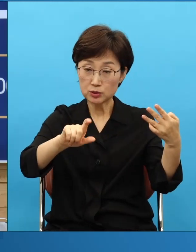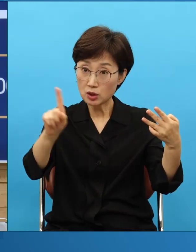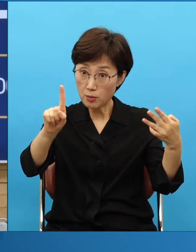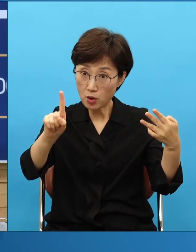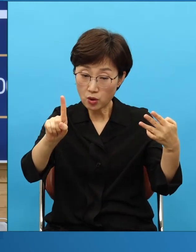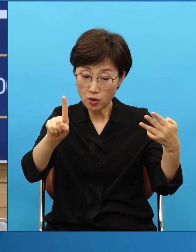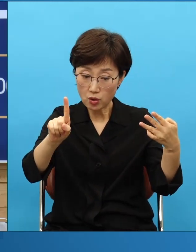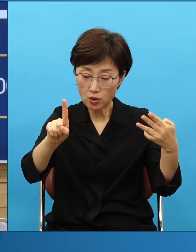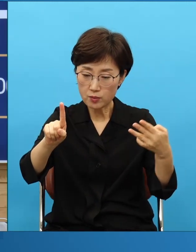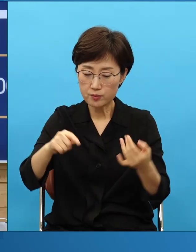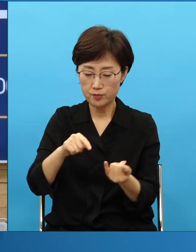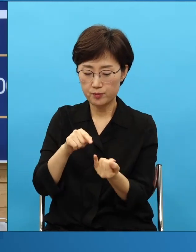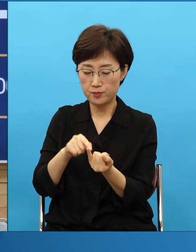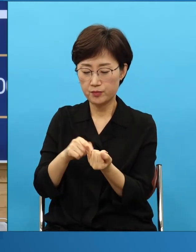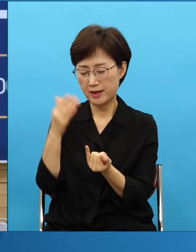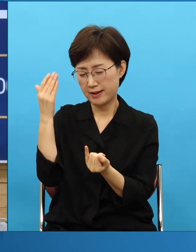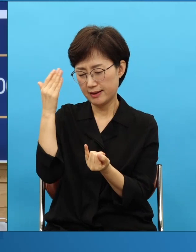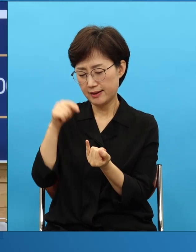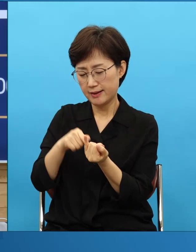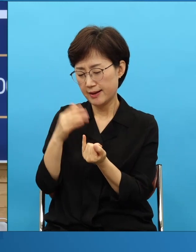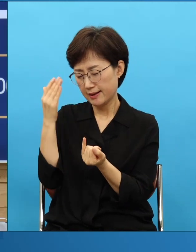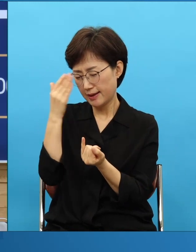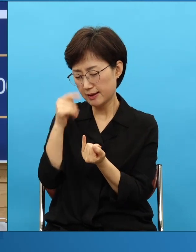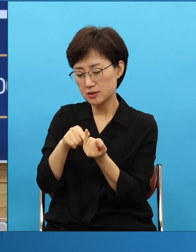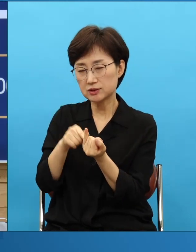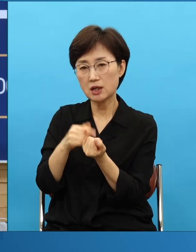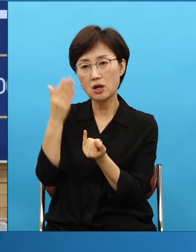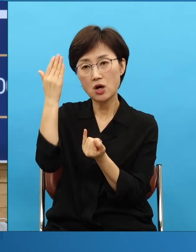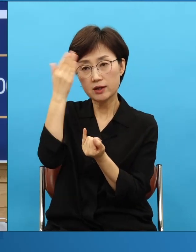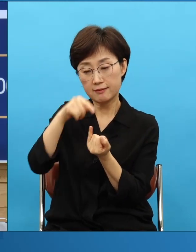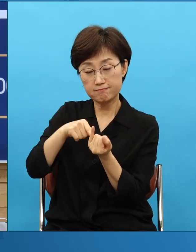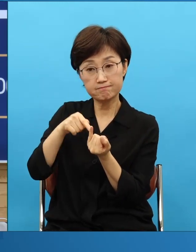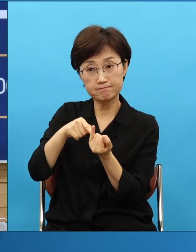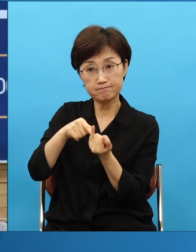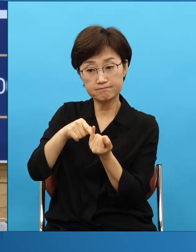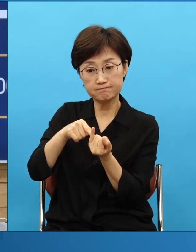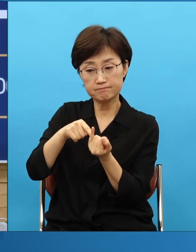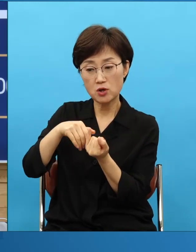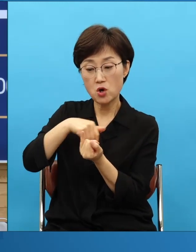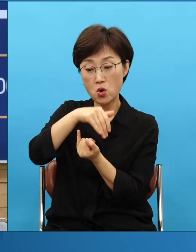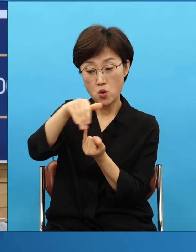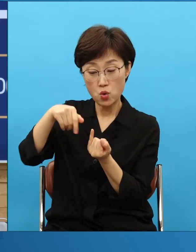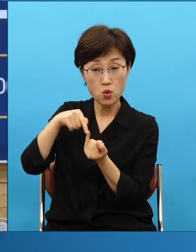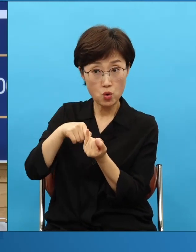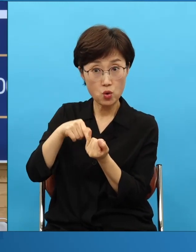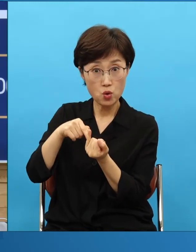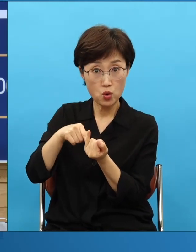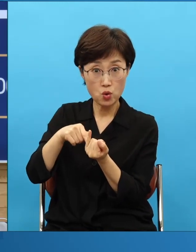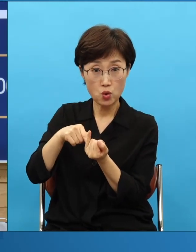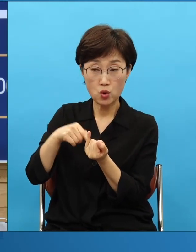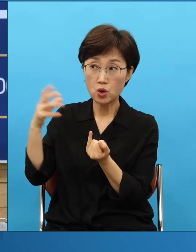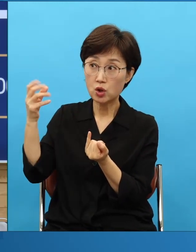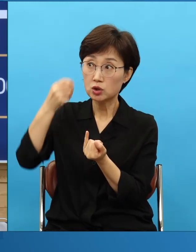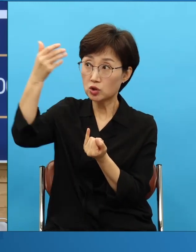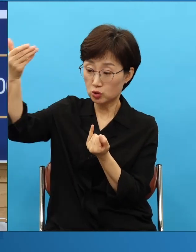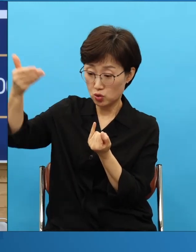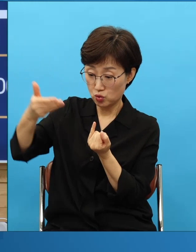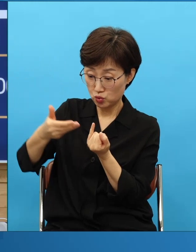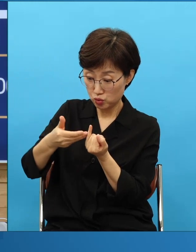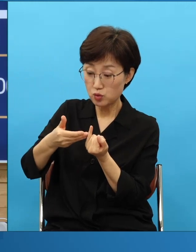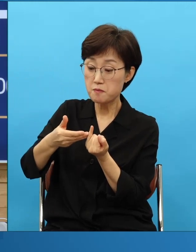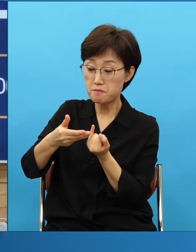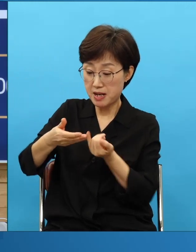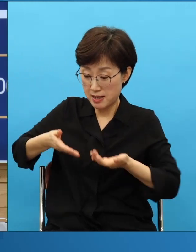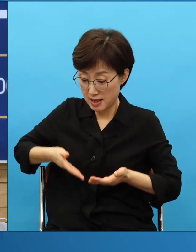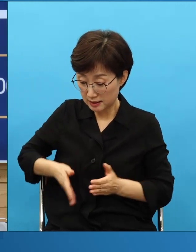동정녀에게서 난 사람 아닌 사람이 사탄의 권세를 깰 거다. And so simply put, it is the Virgin 말이에요. Mary who